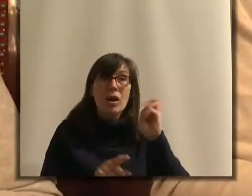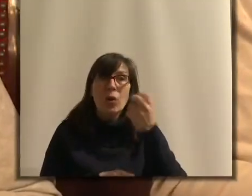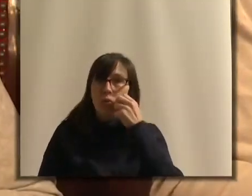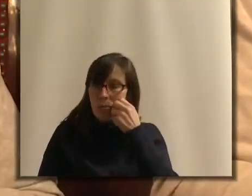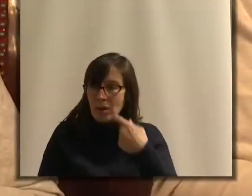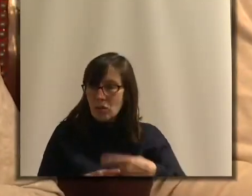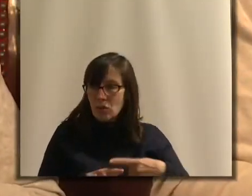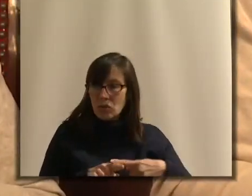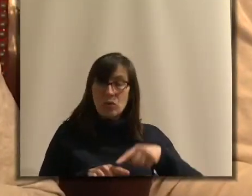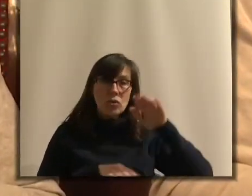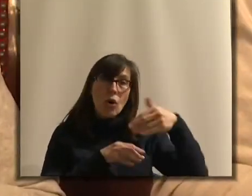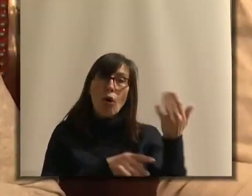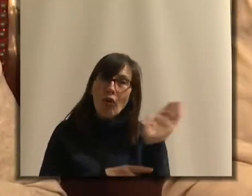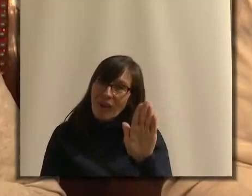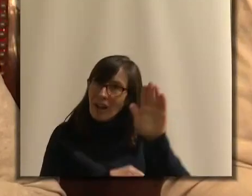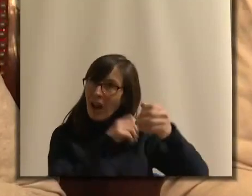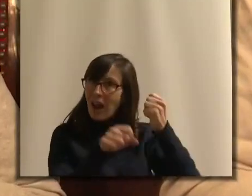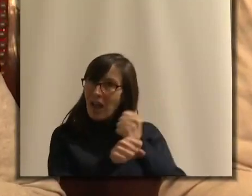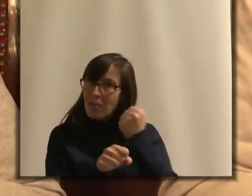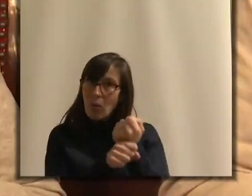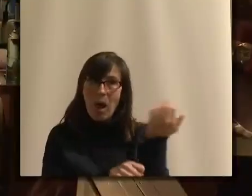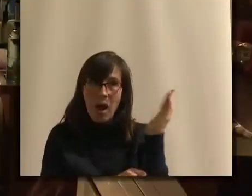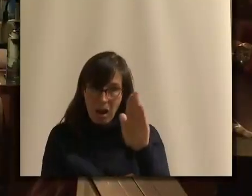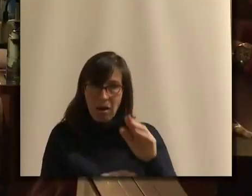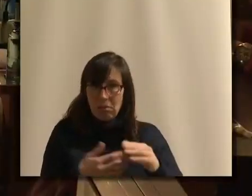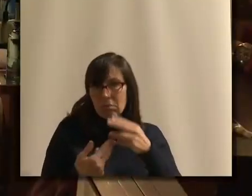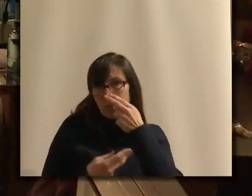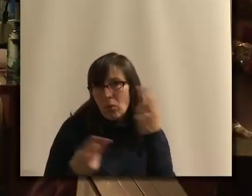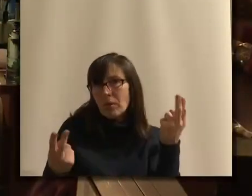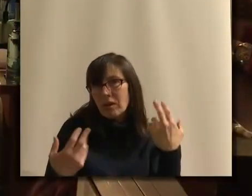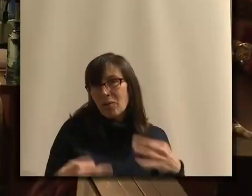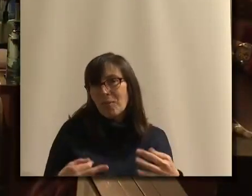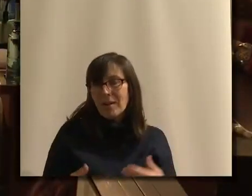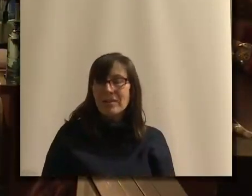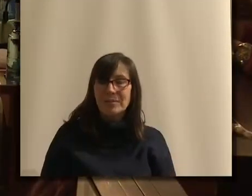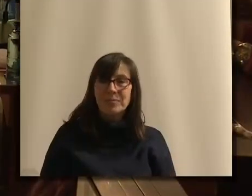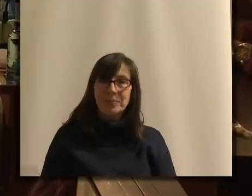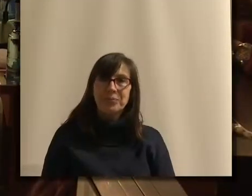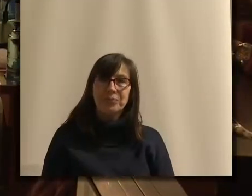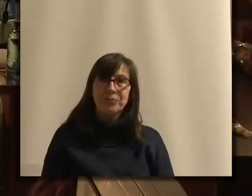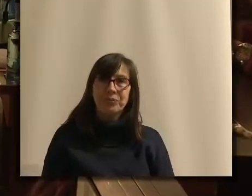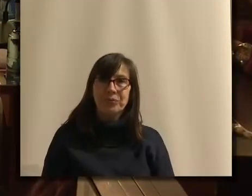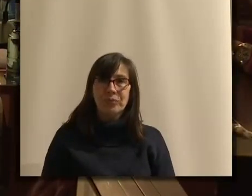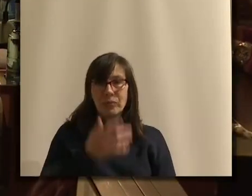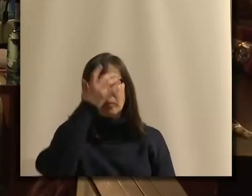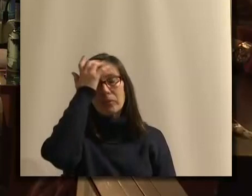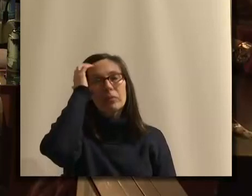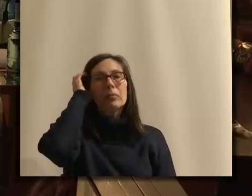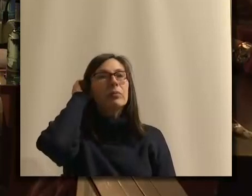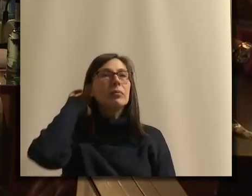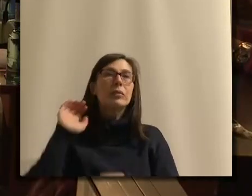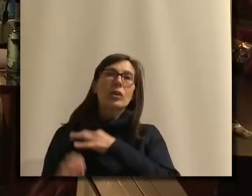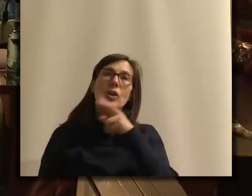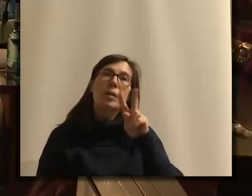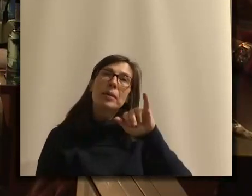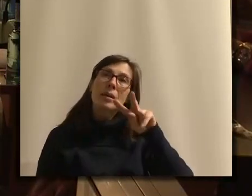tenim opcions de donar feina a les persones, ho farem públic, només faltaria, eh? Senyora Vives. Sí,